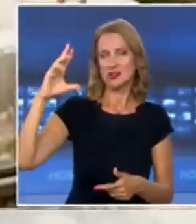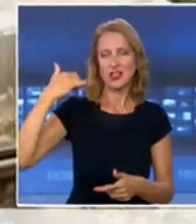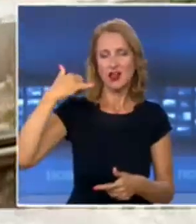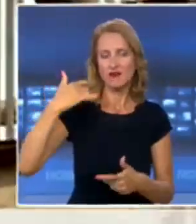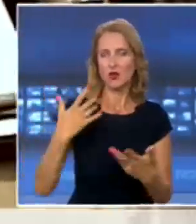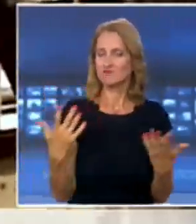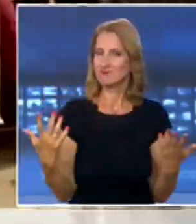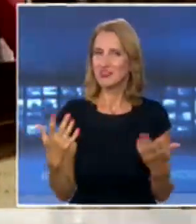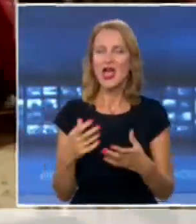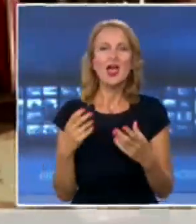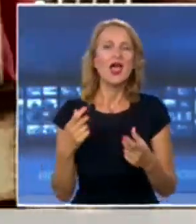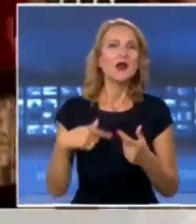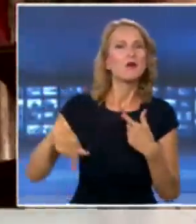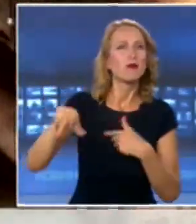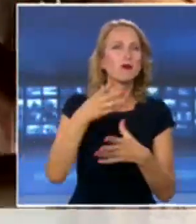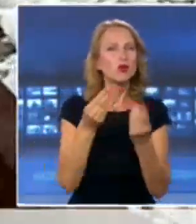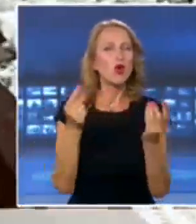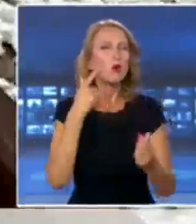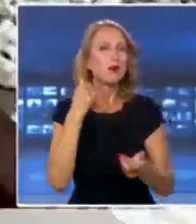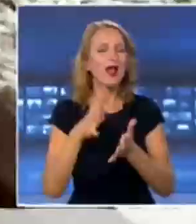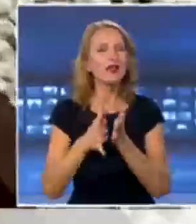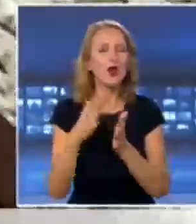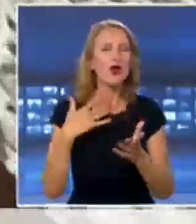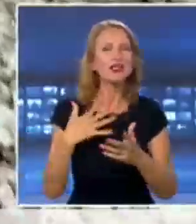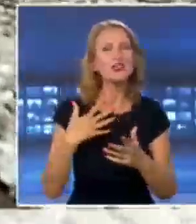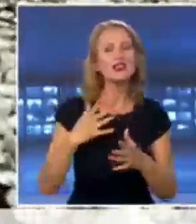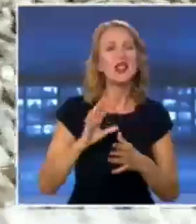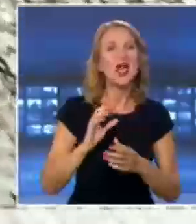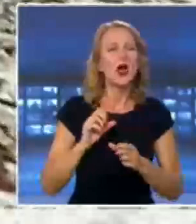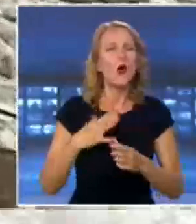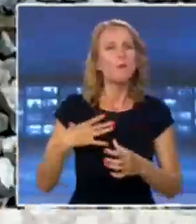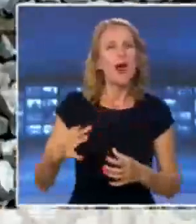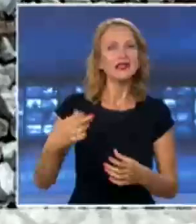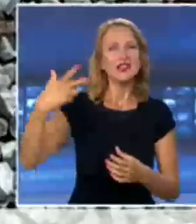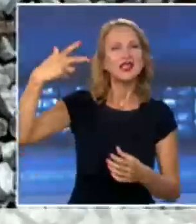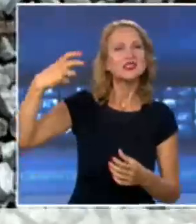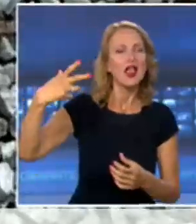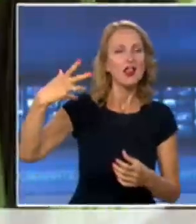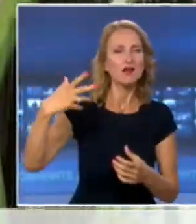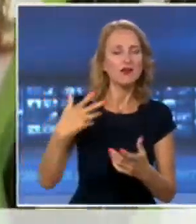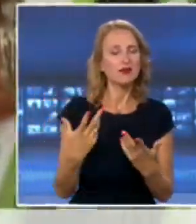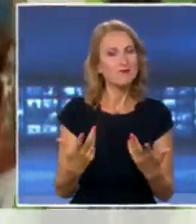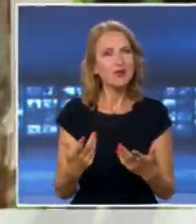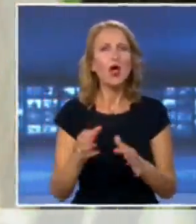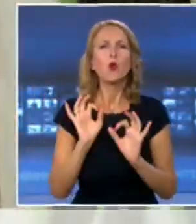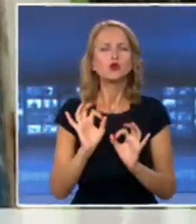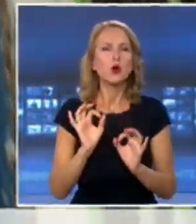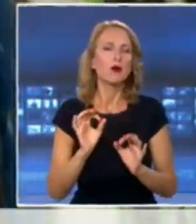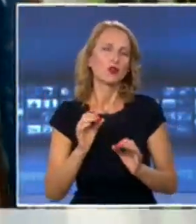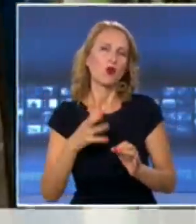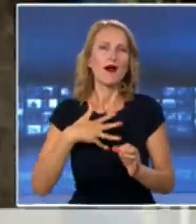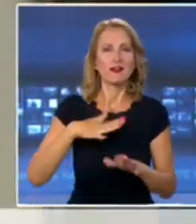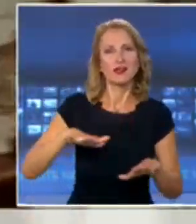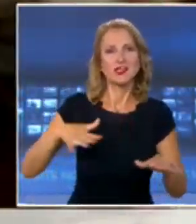селфита набраха популярност сред тинейджерите по целия свят. Едни от най-предпочитаните места за такива снимки у нас са изоставените гари депа и